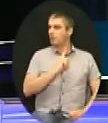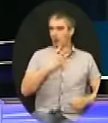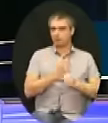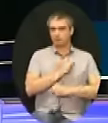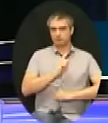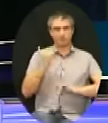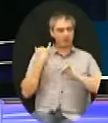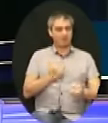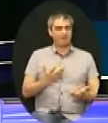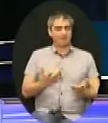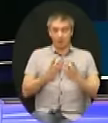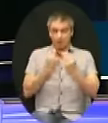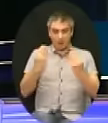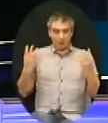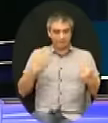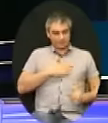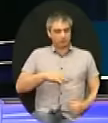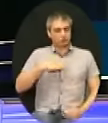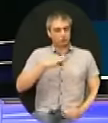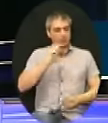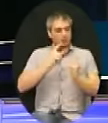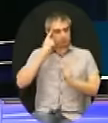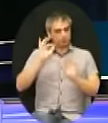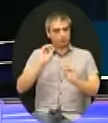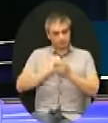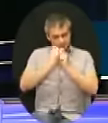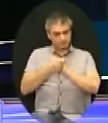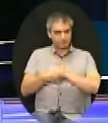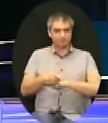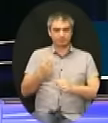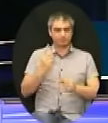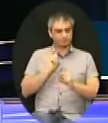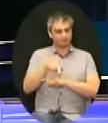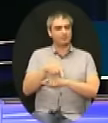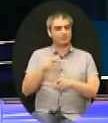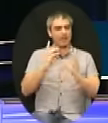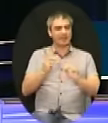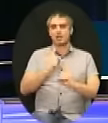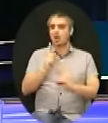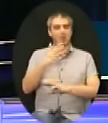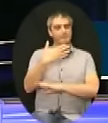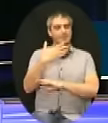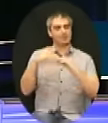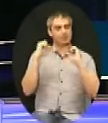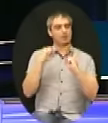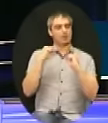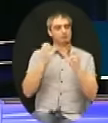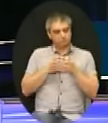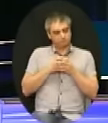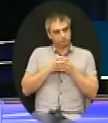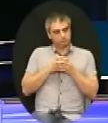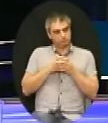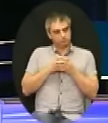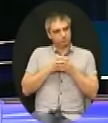הצליח להביא את הרבה מאוד מהרצון של אנשים השפויים לשנות פה, ללכת לדרך שלא לא מדינה מבוצרת וסגורה,